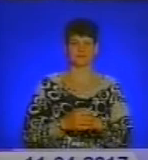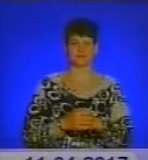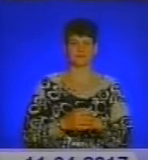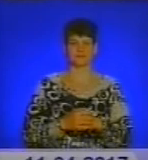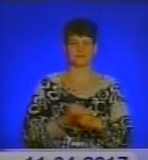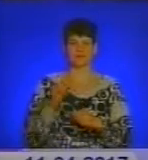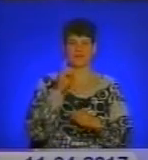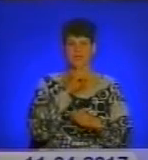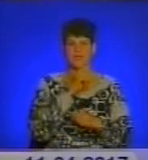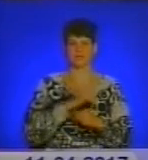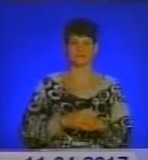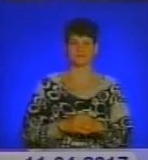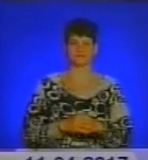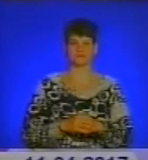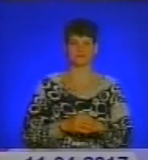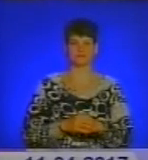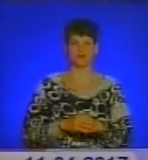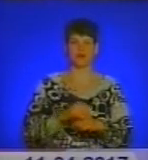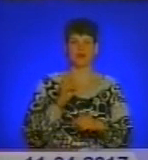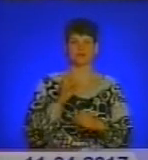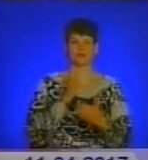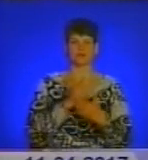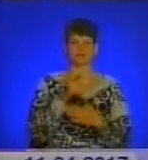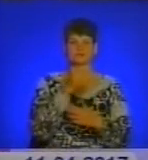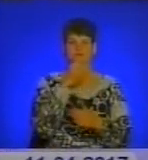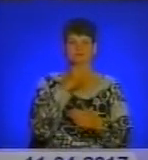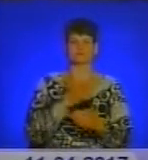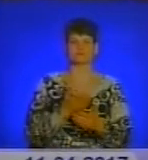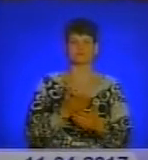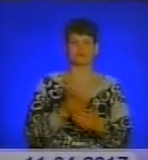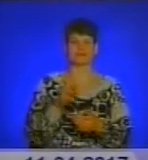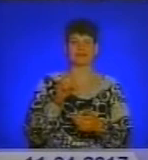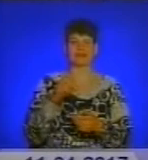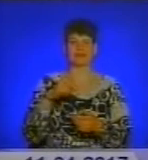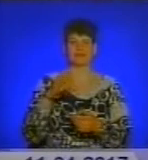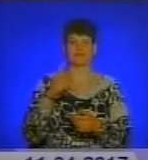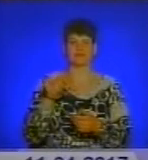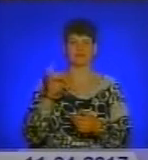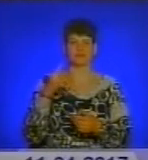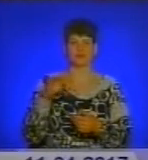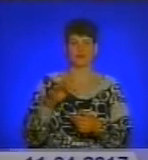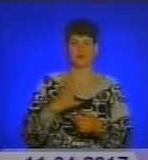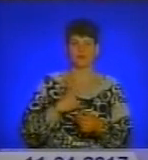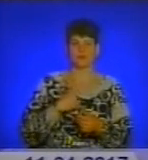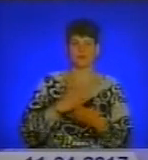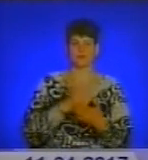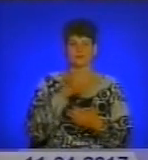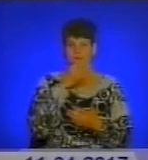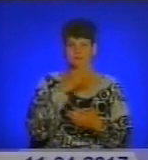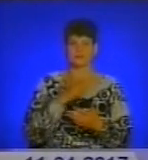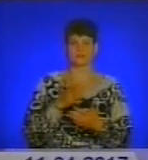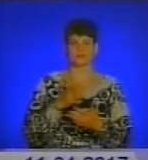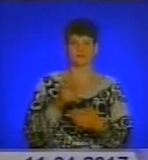і в Вінниці. А хто є твоїм кумиром в тхеквондо, спортсмені відомо? У мене є кумир Ян Хо, він